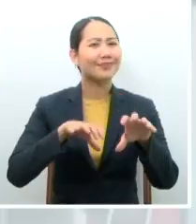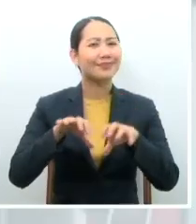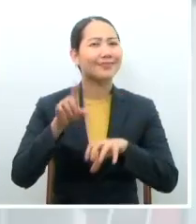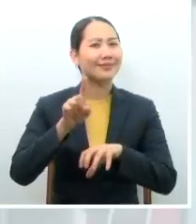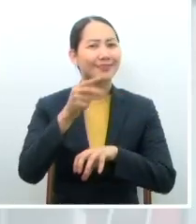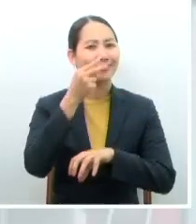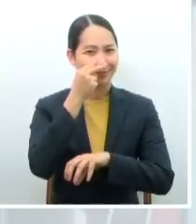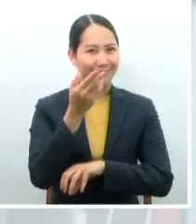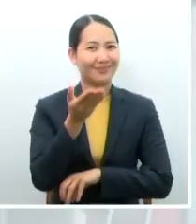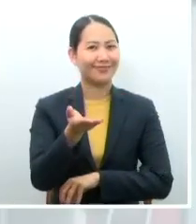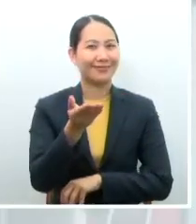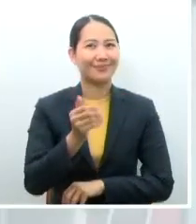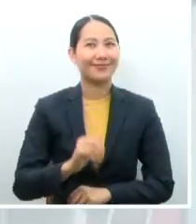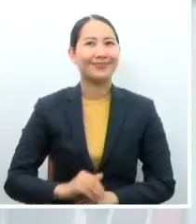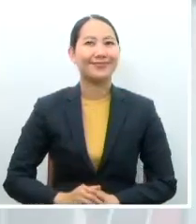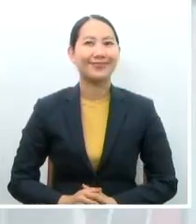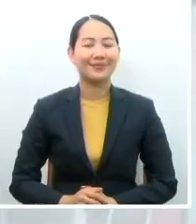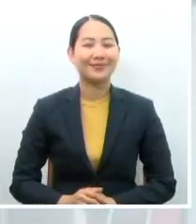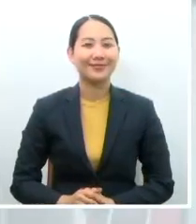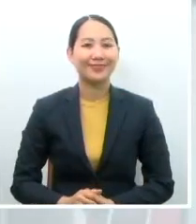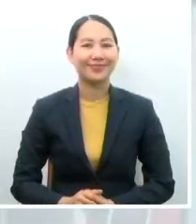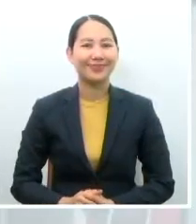มพร้อมๆกันเลยค่ะ ไปกันเลยค่ะ